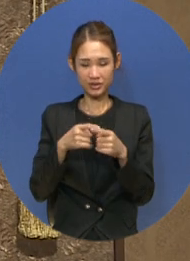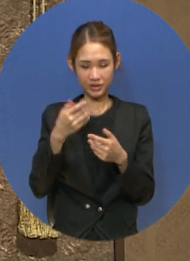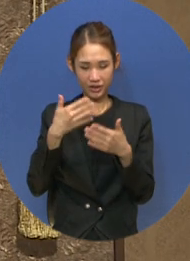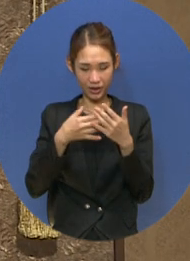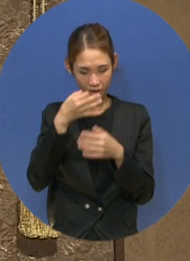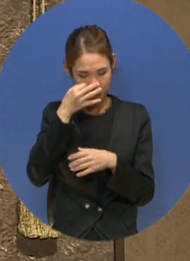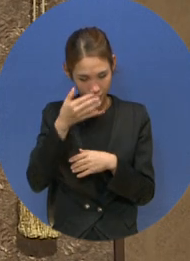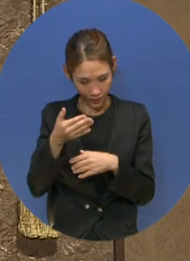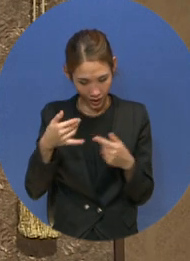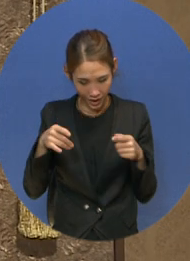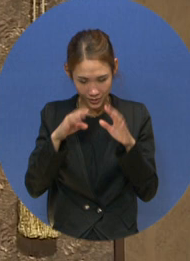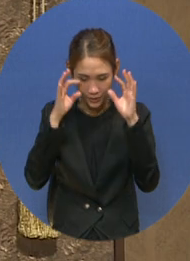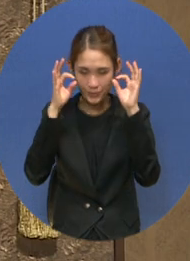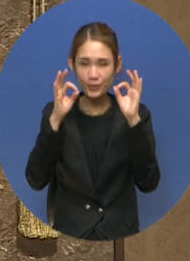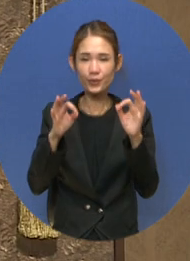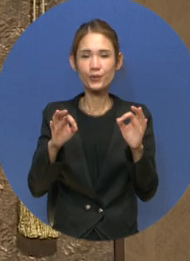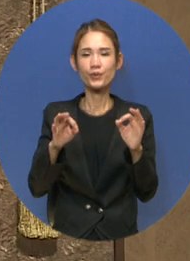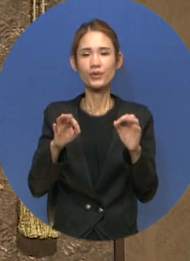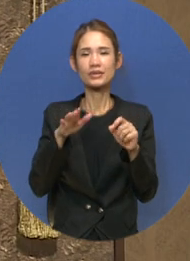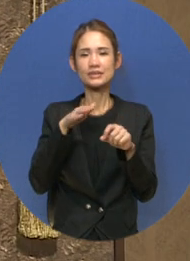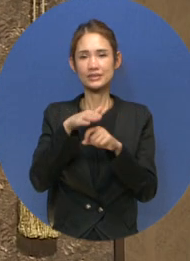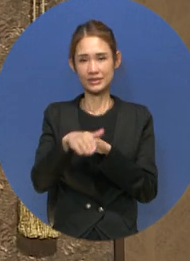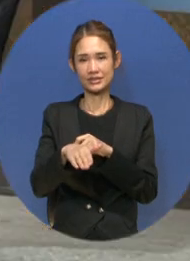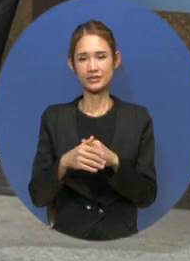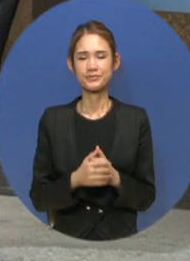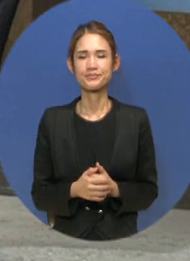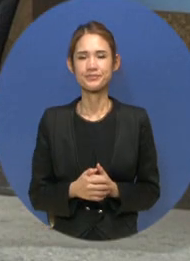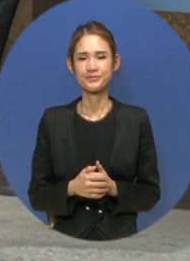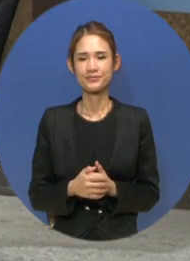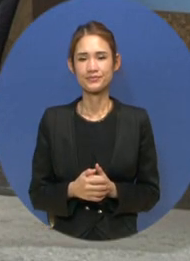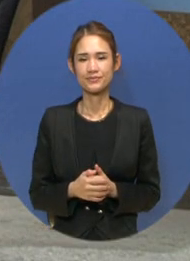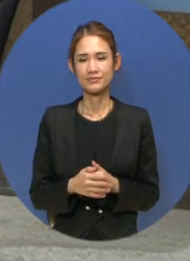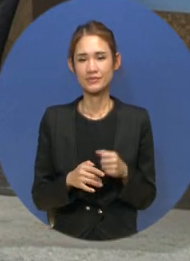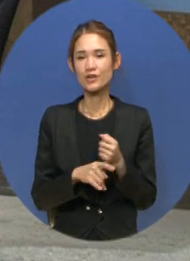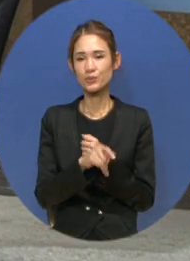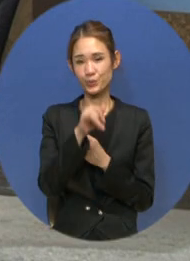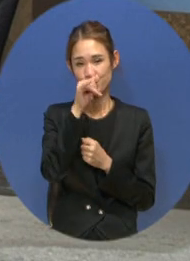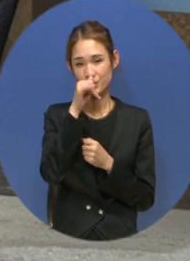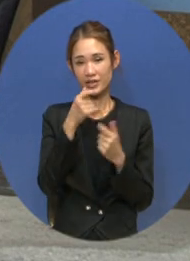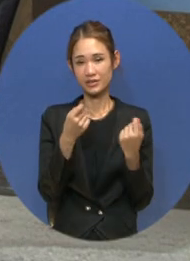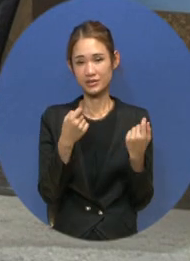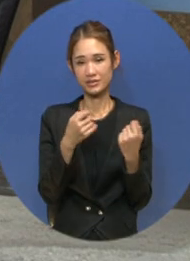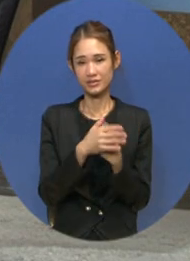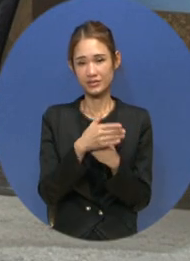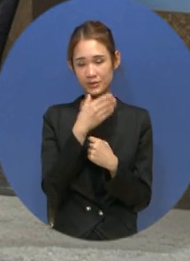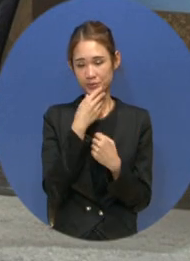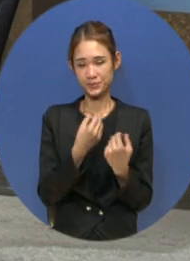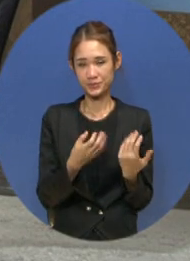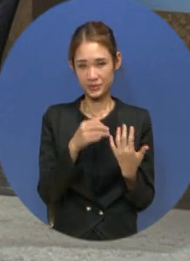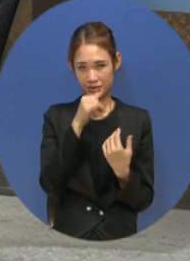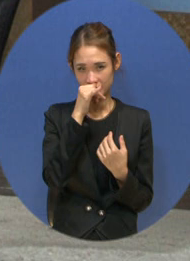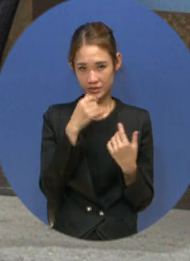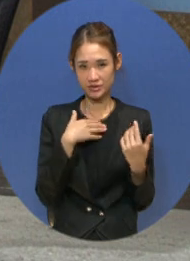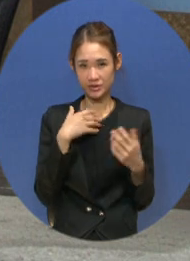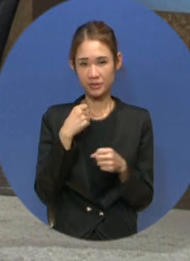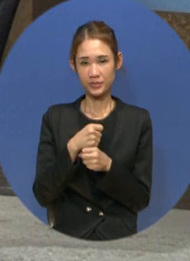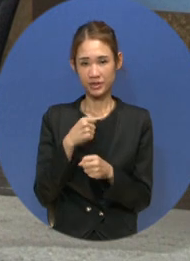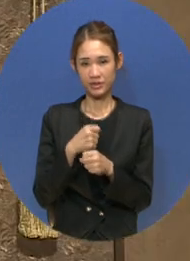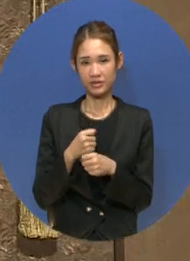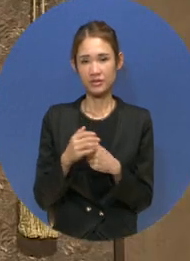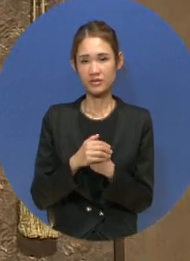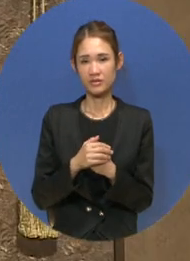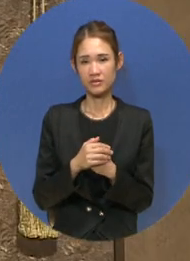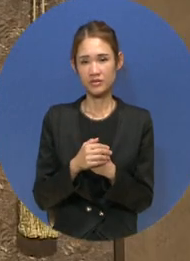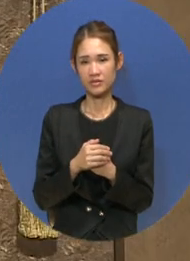함께 관람하는 그런 형태로 진행이 되고 있습니다. 굉장히 의미 있겠네요. 그런 페스티벌에서 자기가 만든 본인들이 작품을 만든